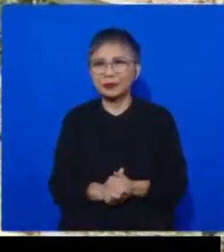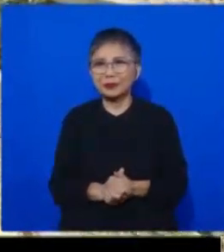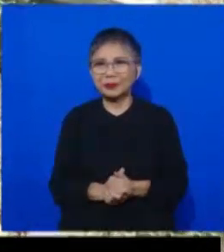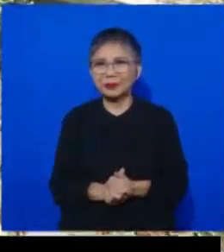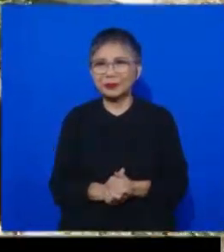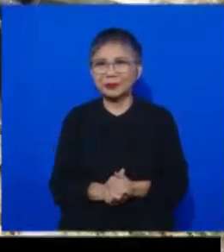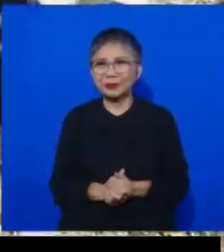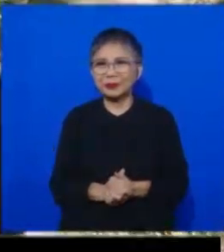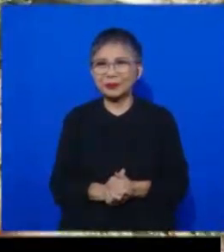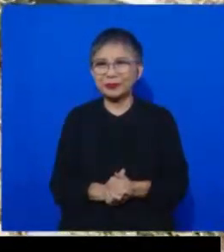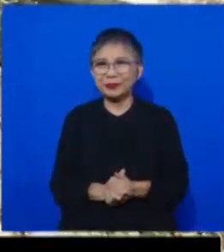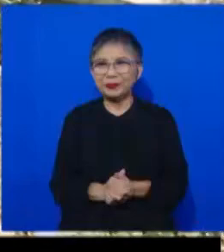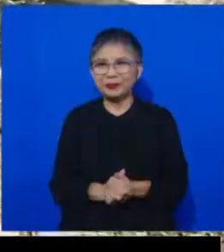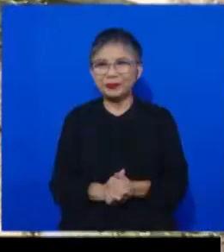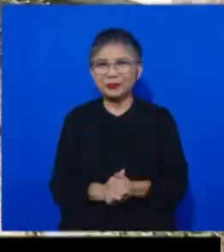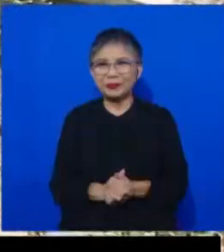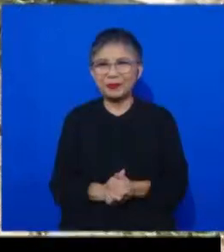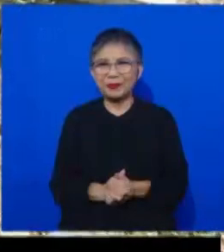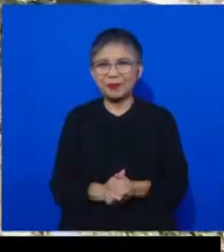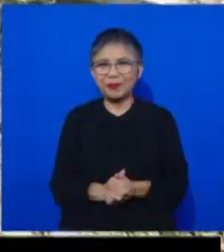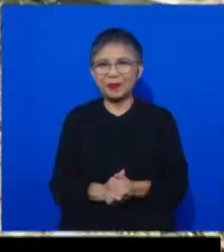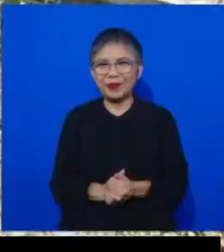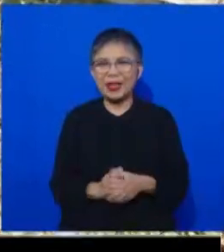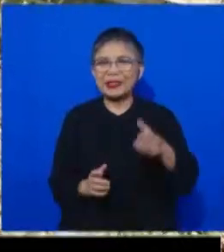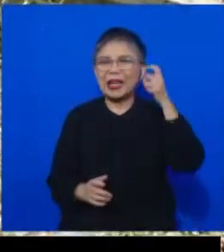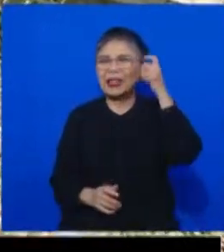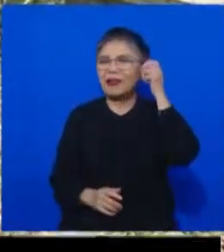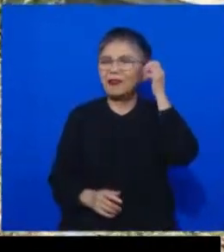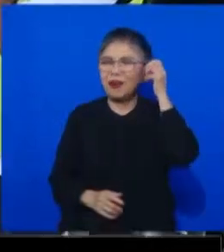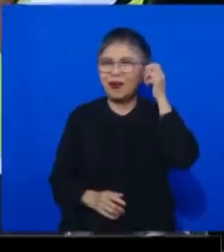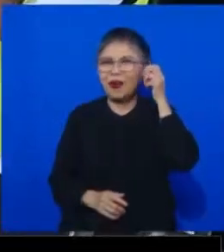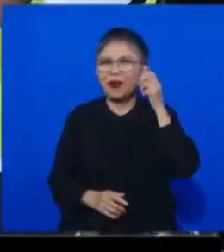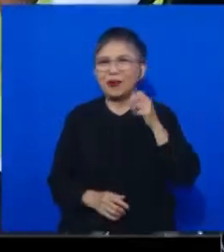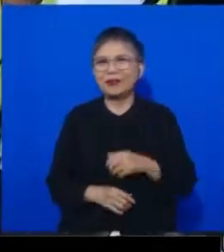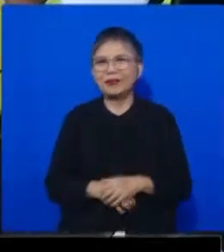gitu. Udah telepon barusan. Oh sudah kasih tahu. Nah, udah kasih tahu.